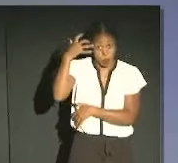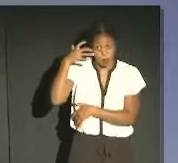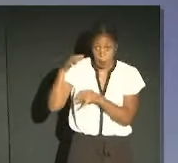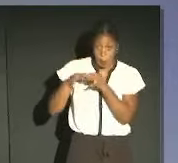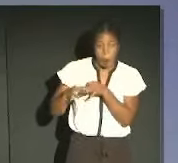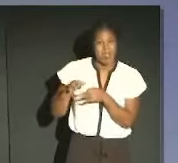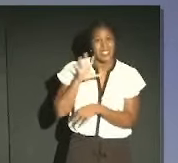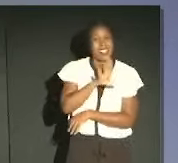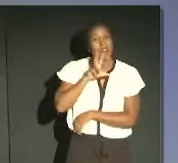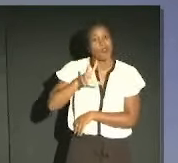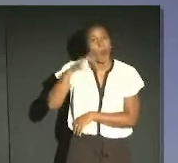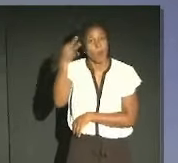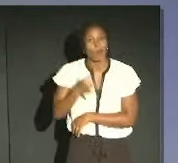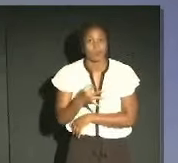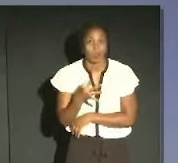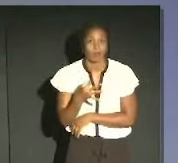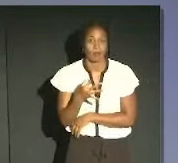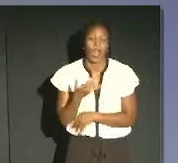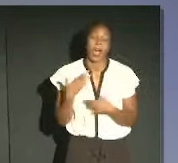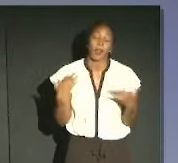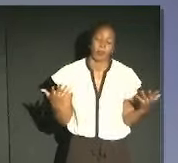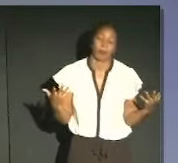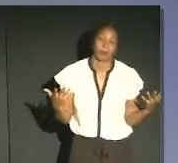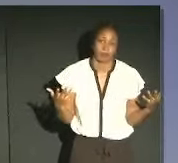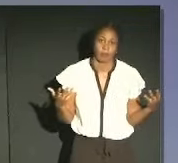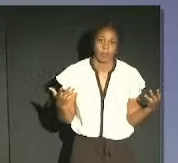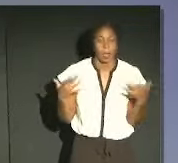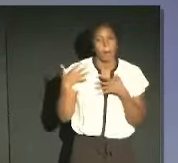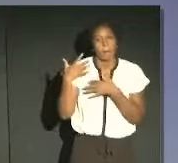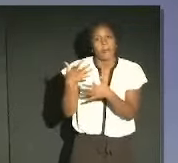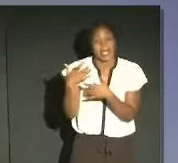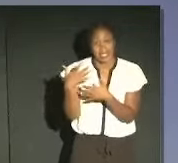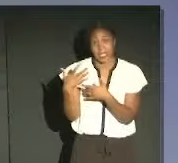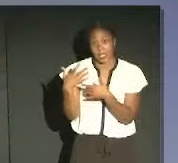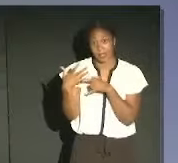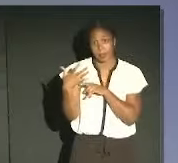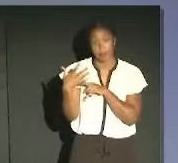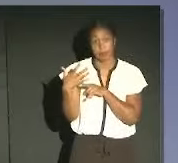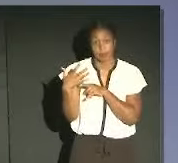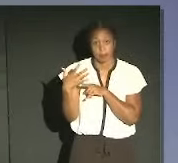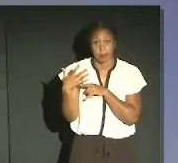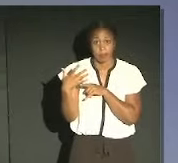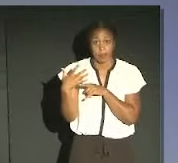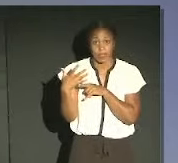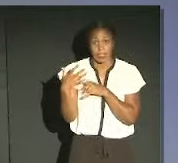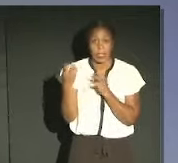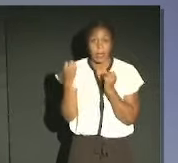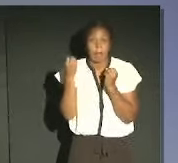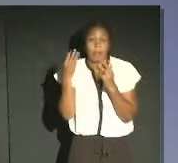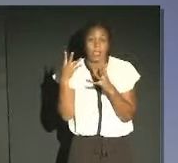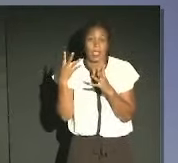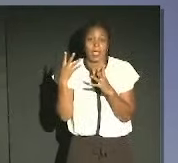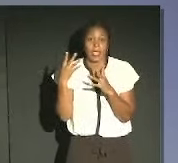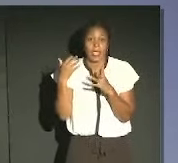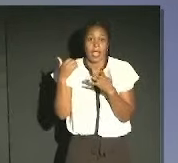53 %. alors quand je dis que la Martinique est parfois le phare dans un tunnel